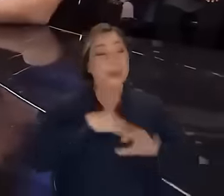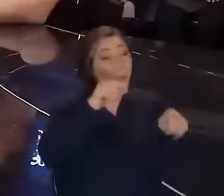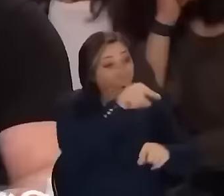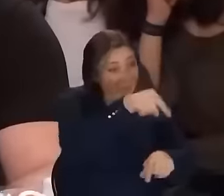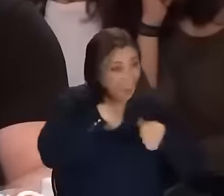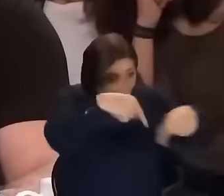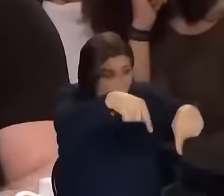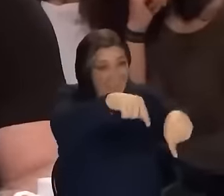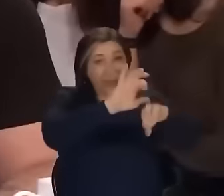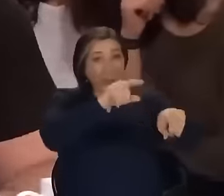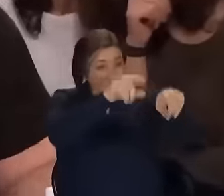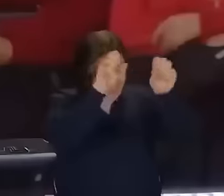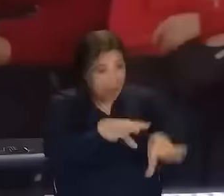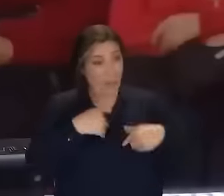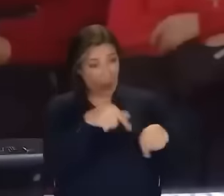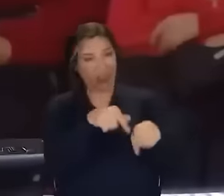sırada oradaydım.